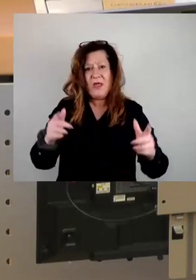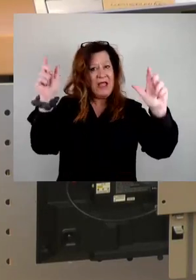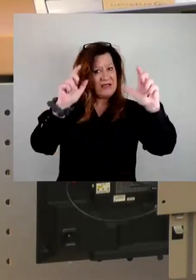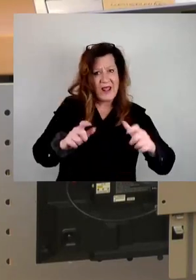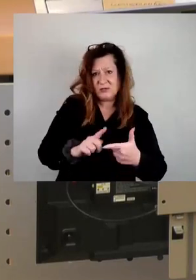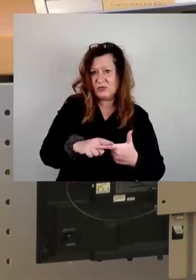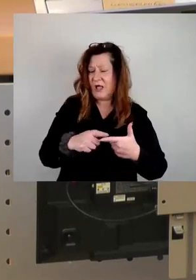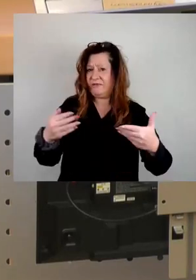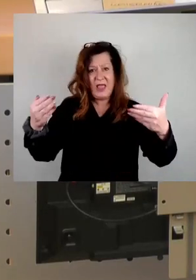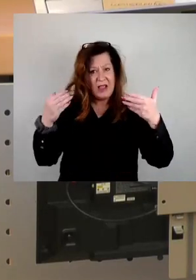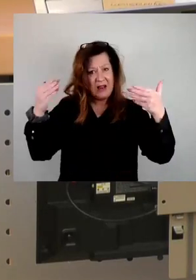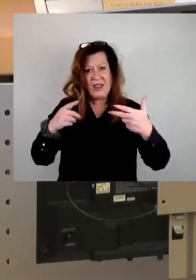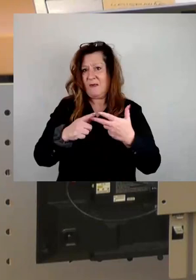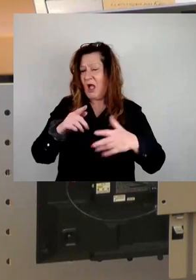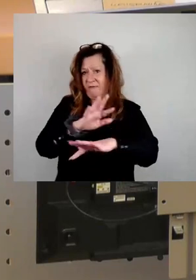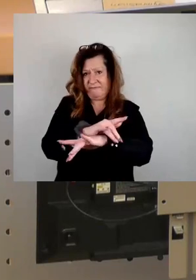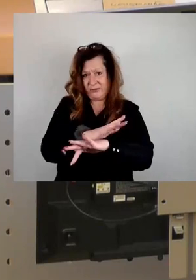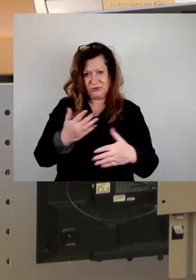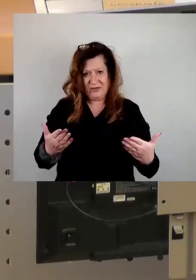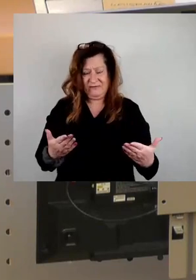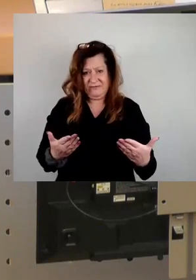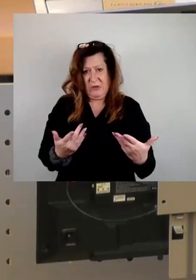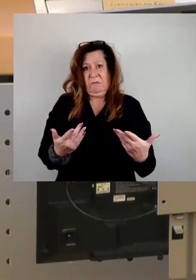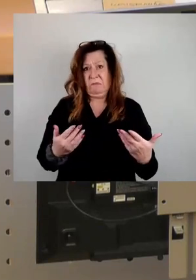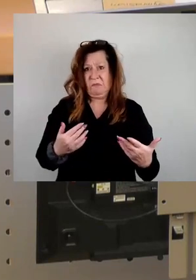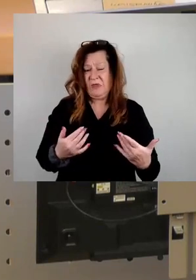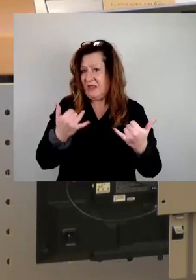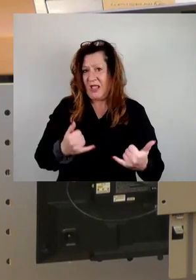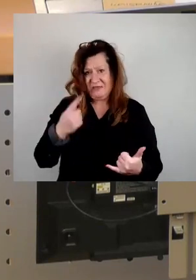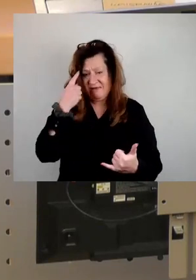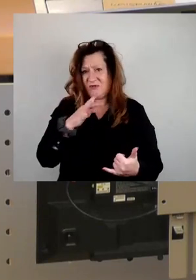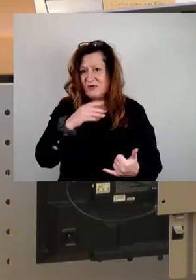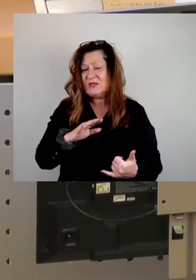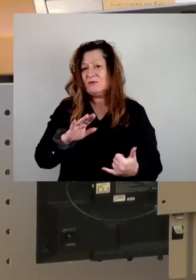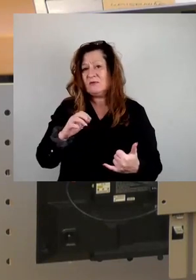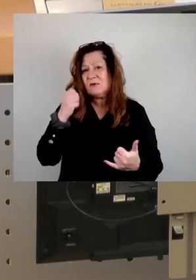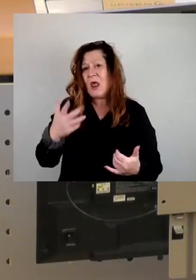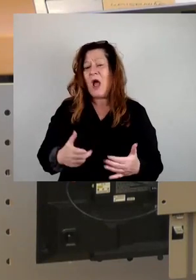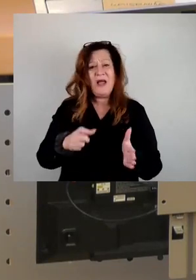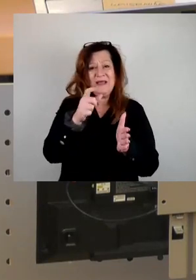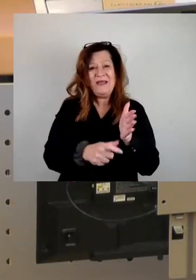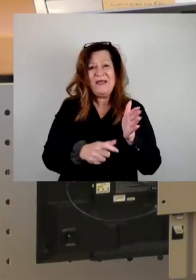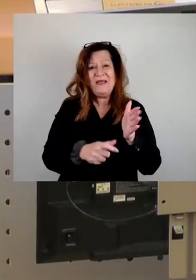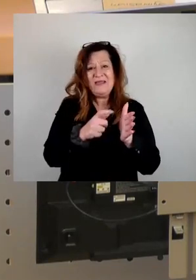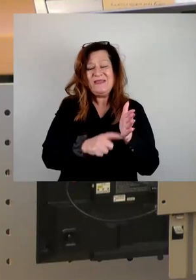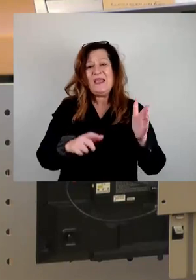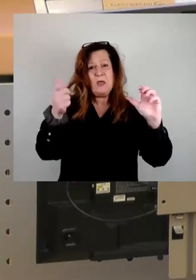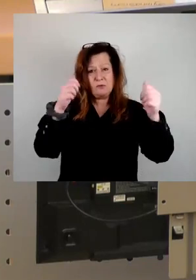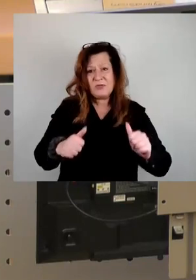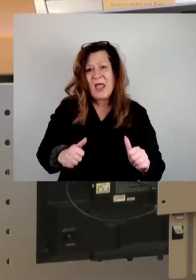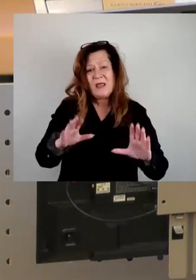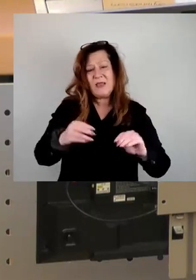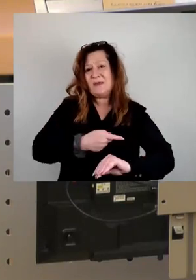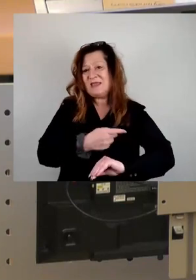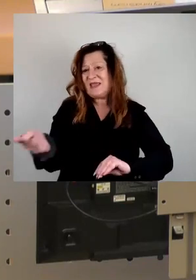Wirtschaft. Und da ist es natürlich wichtig, dass es Ticketmodelle gibt, die dazu beitragen, dass wirklich jeder die Buga besuchen kann. Aber das sind halt